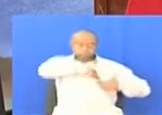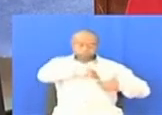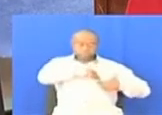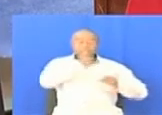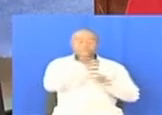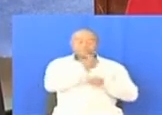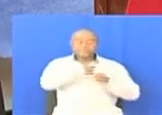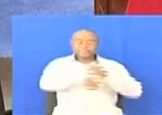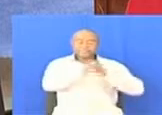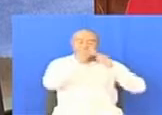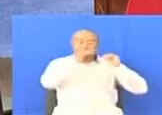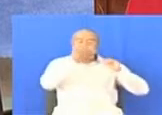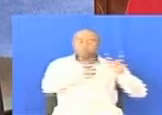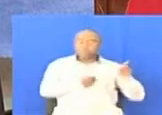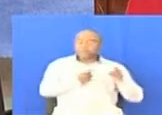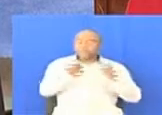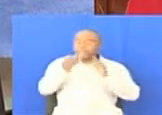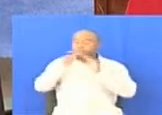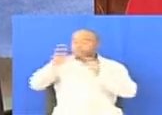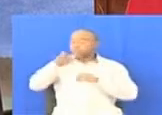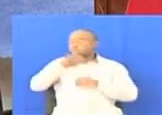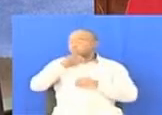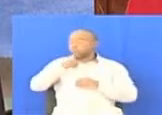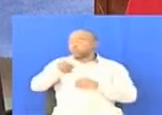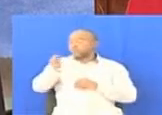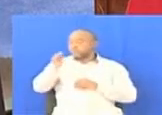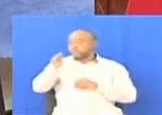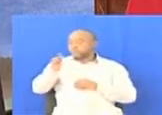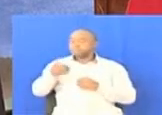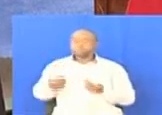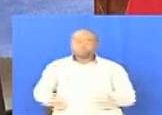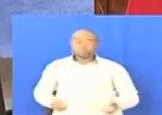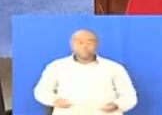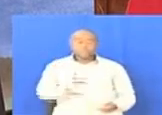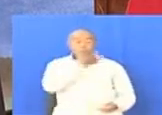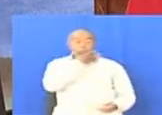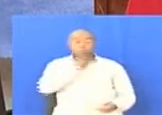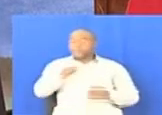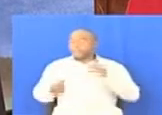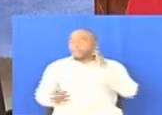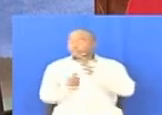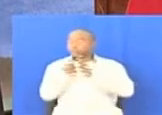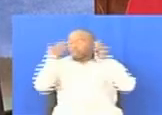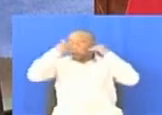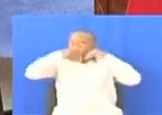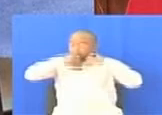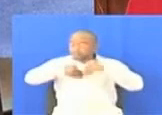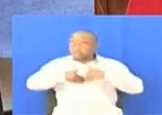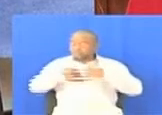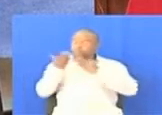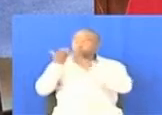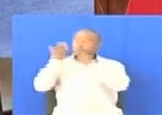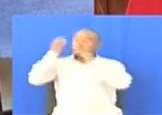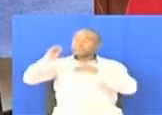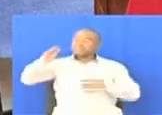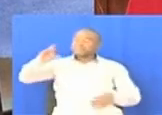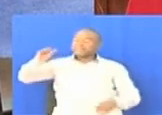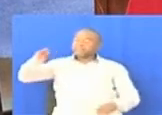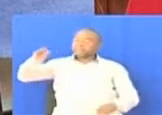nyumbani mwake mwenyewe akayafanikisha. Bwana akamtokea Selemani usiku. Mungu kamtokea Selemani